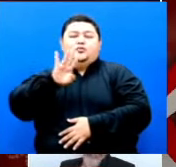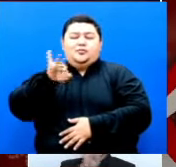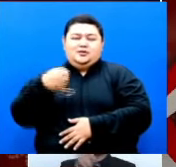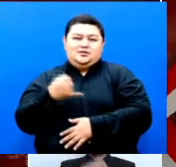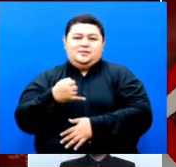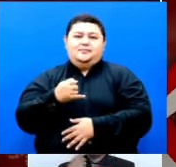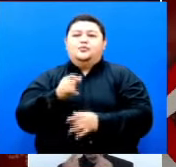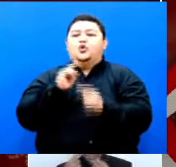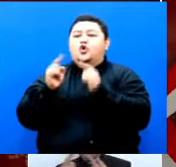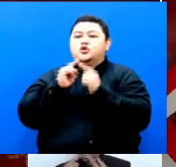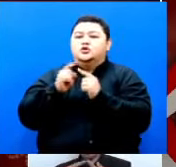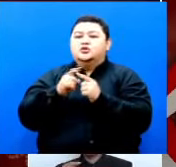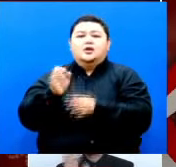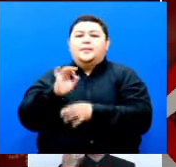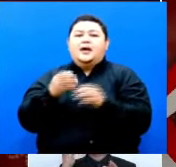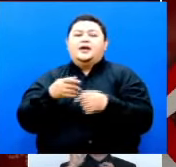tidak